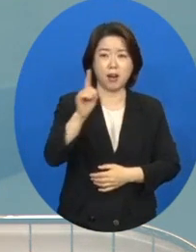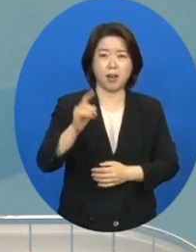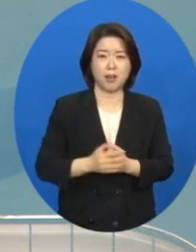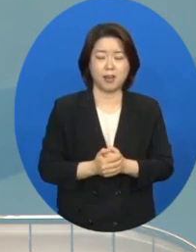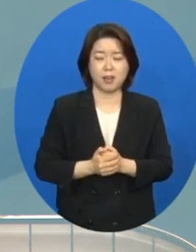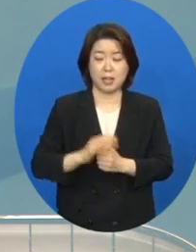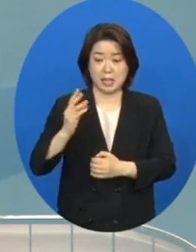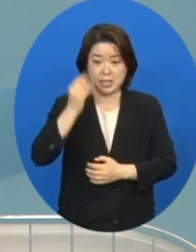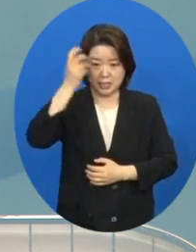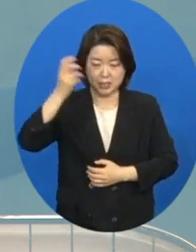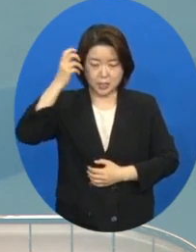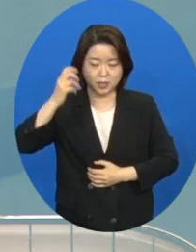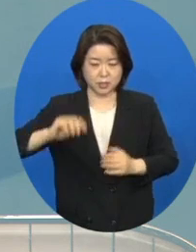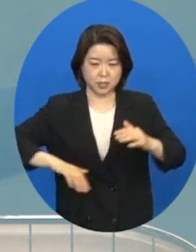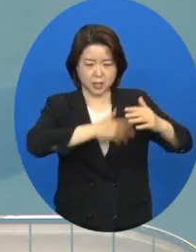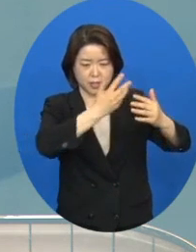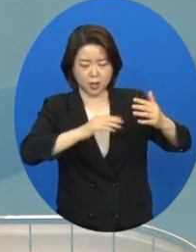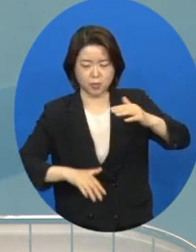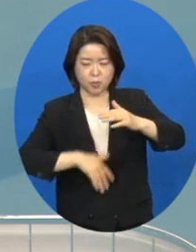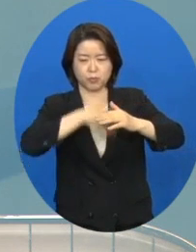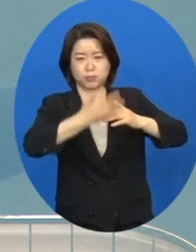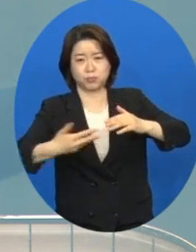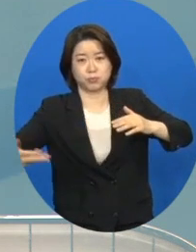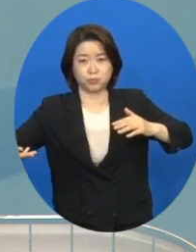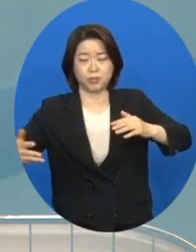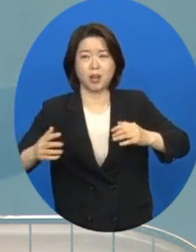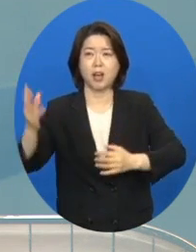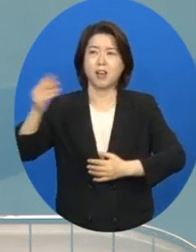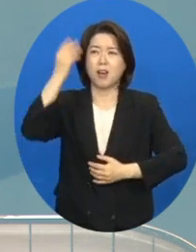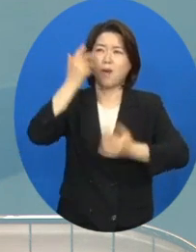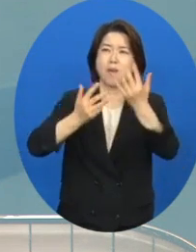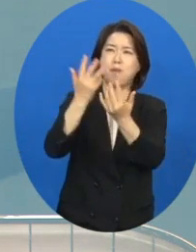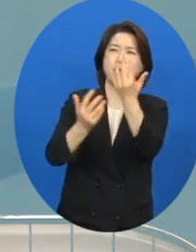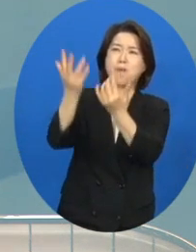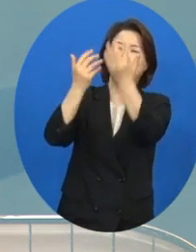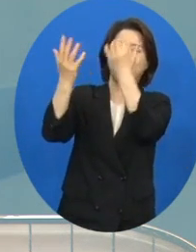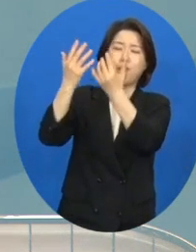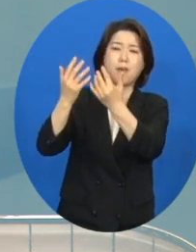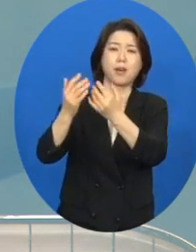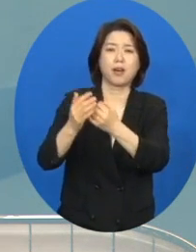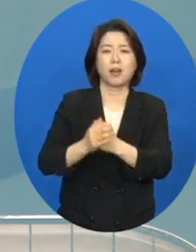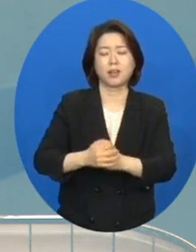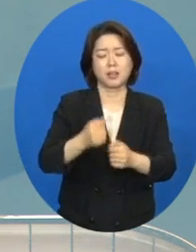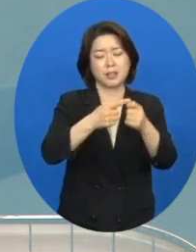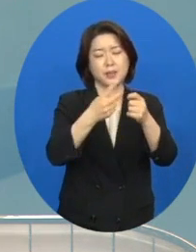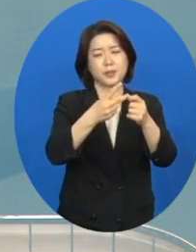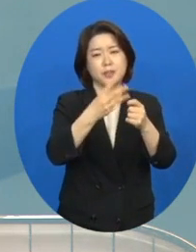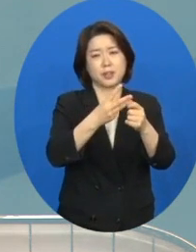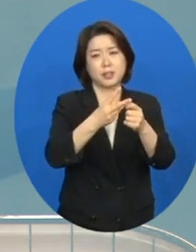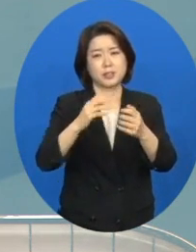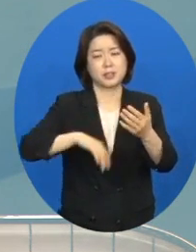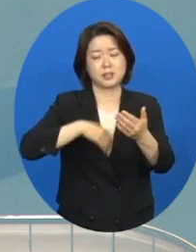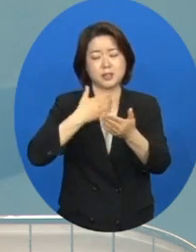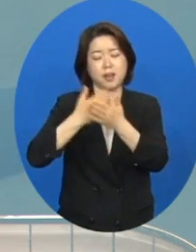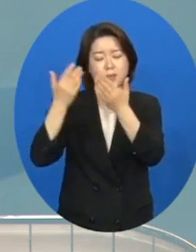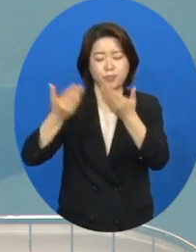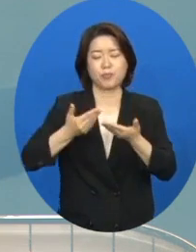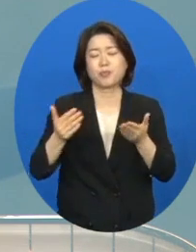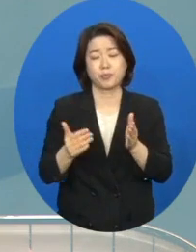성령의 강물아 흘러넘쳐라. 성령의 불아 타올라라. 이세 가지 감동을